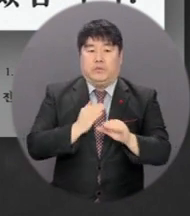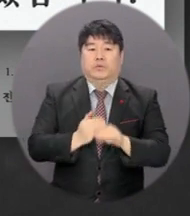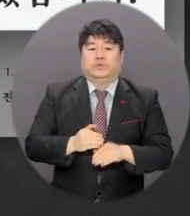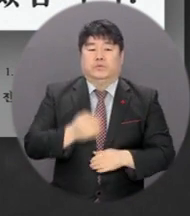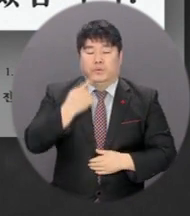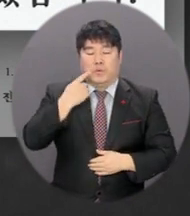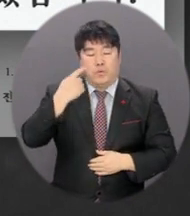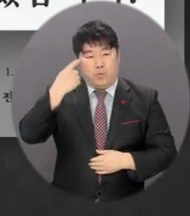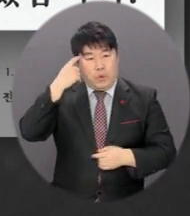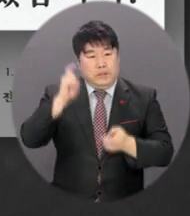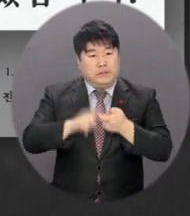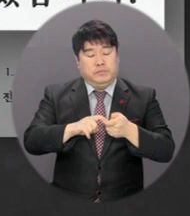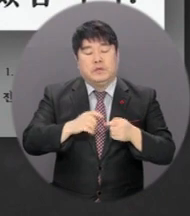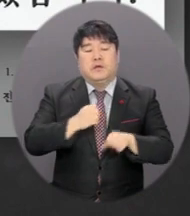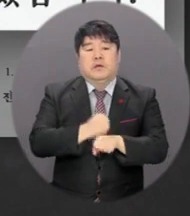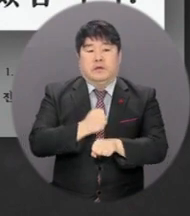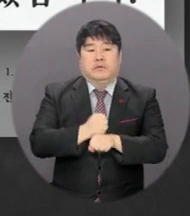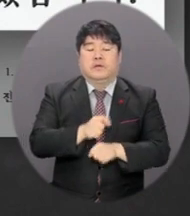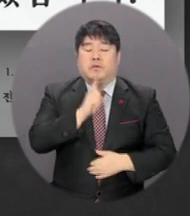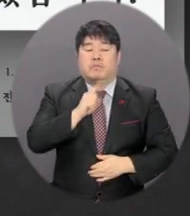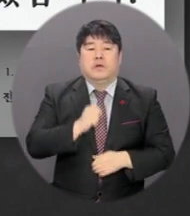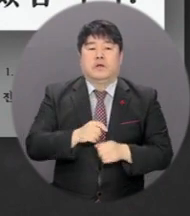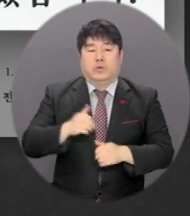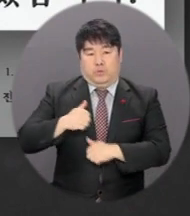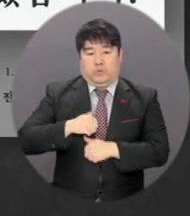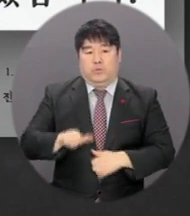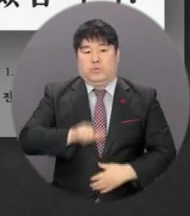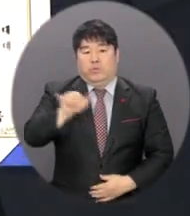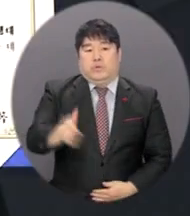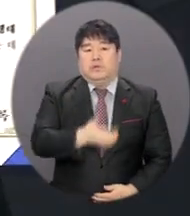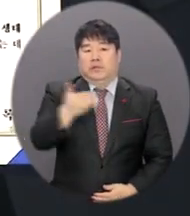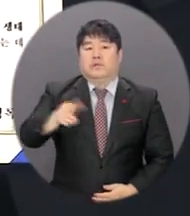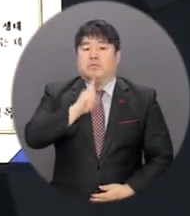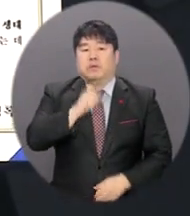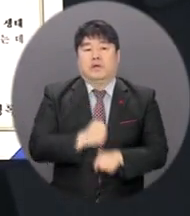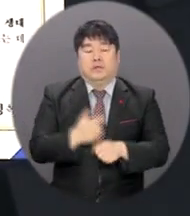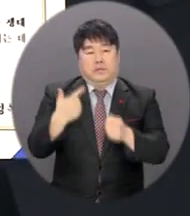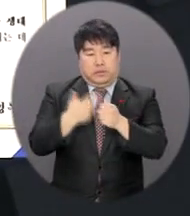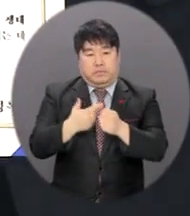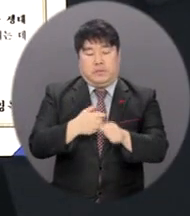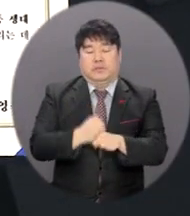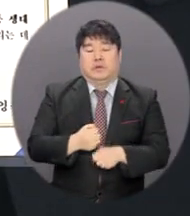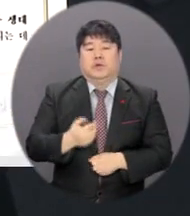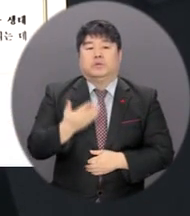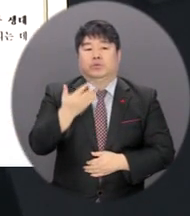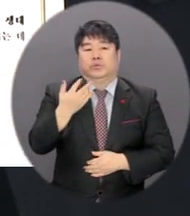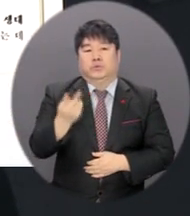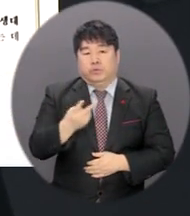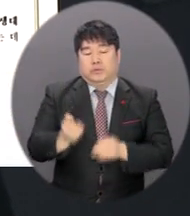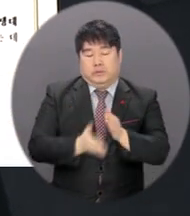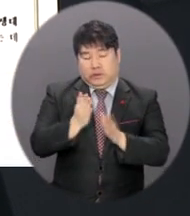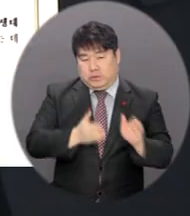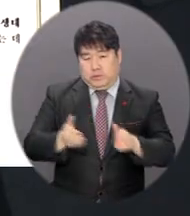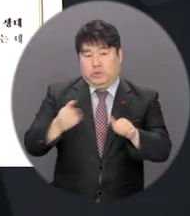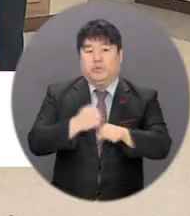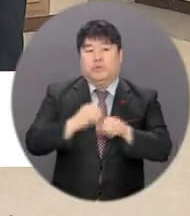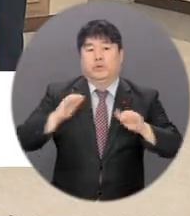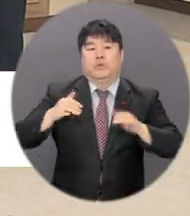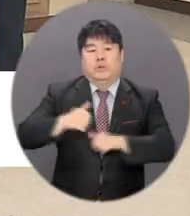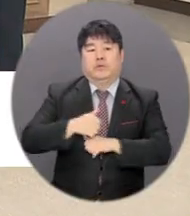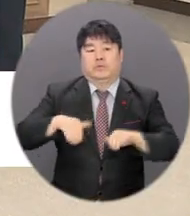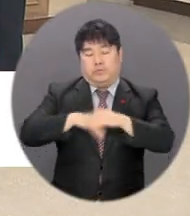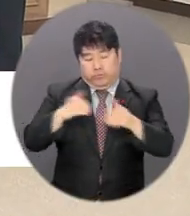건 광주 군공항 이전을 언급한 여섯 번째 항목입니다. 두 시도는 국토부와 국방부 등 정부 부처와